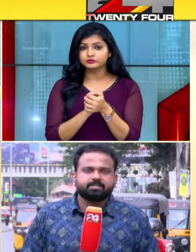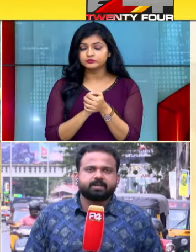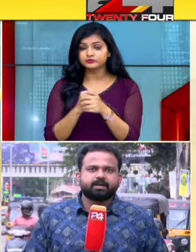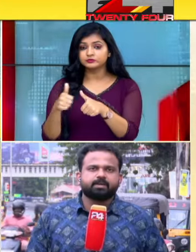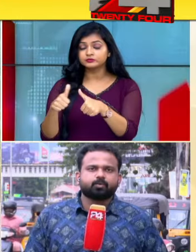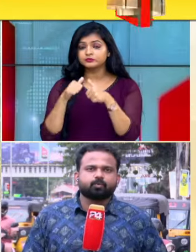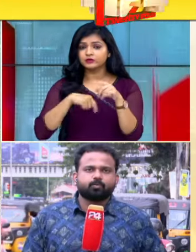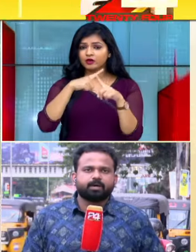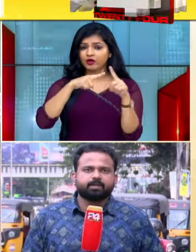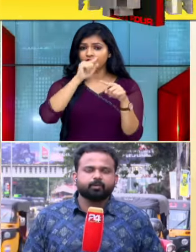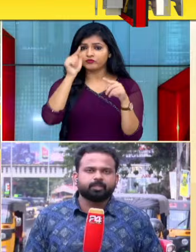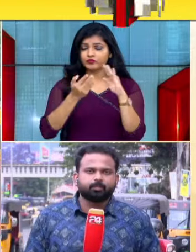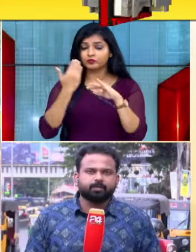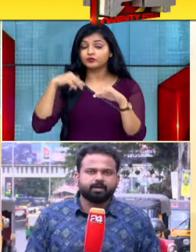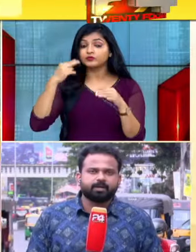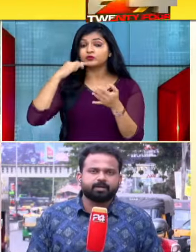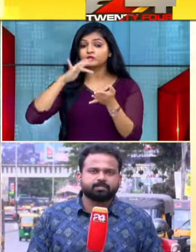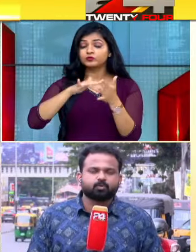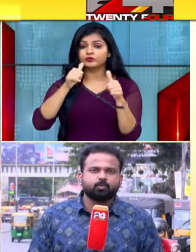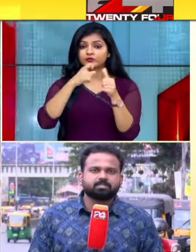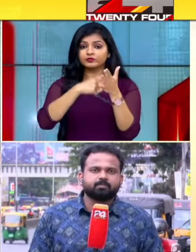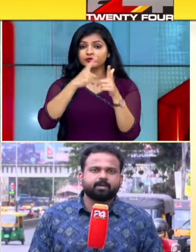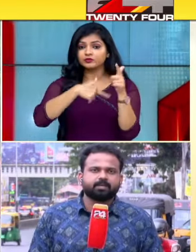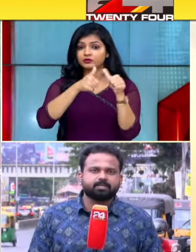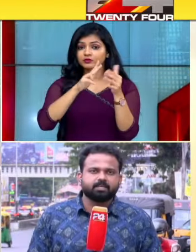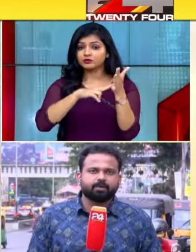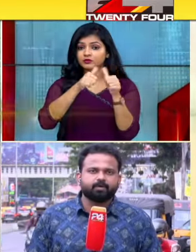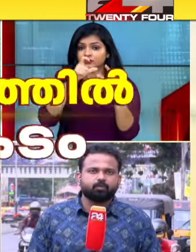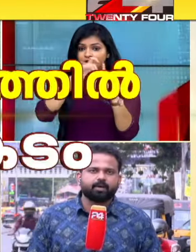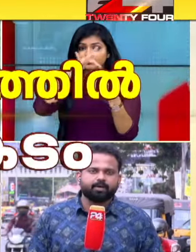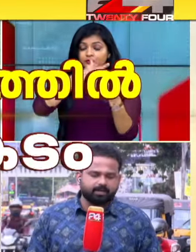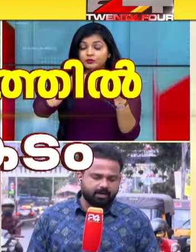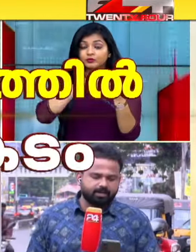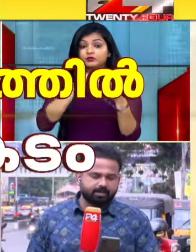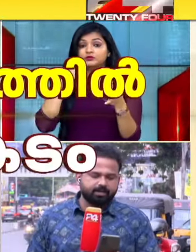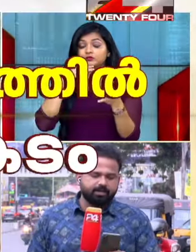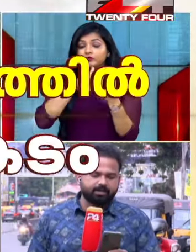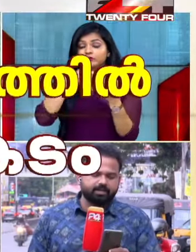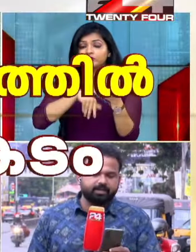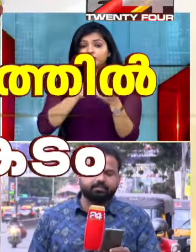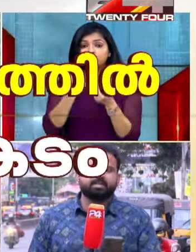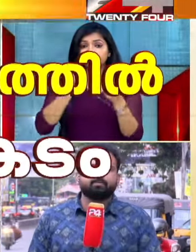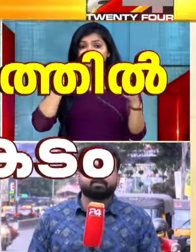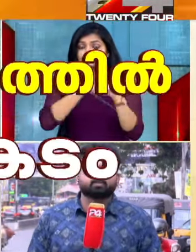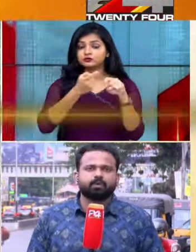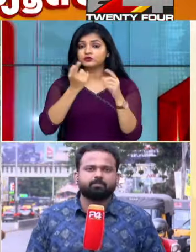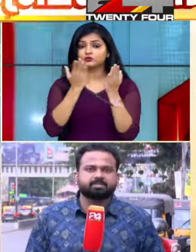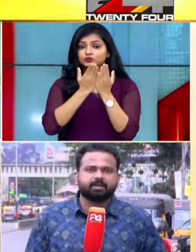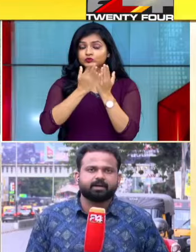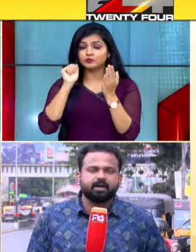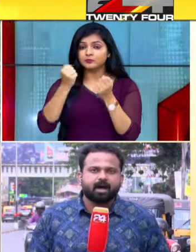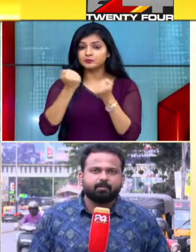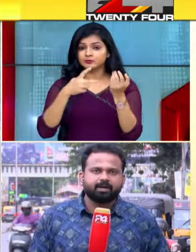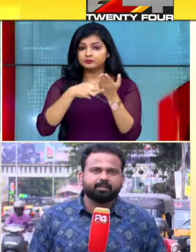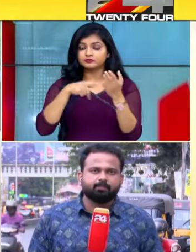ആ പ്രജിൻ, അരമണിക്കൂർ മുമ്പാണ് തിരുവനന്തപുരം ആര്യനാട് സ്കൂൾ ബസ് മരത്തിലിടിച്ച് അപകടം ഉണ്ടായത്. ആര്യനാട് കൈരളി വിദ്യാഭവൻ സ്കൂളിലെ